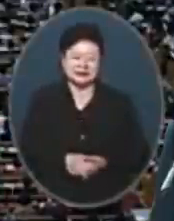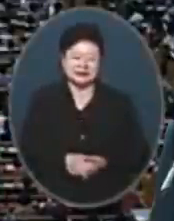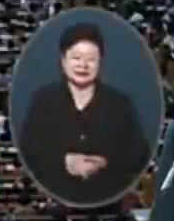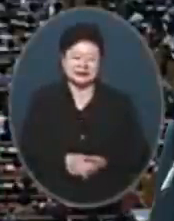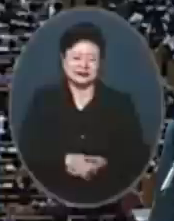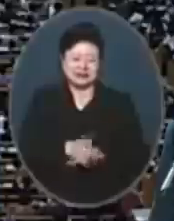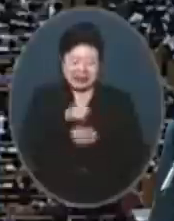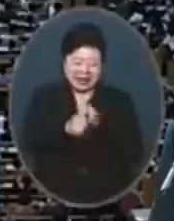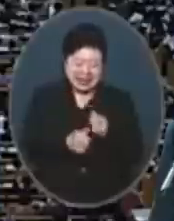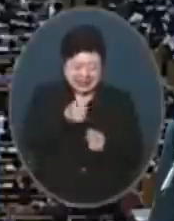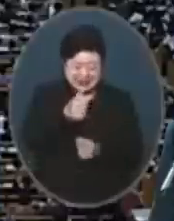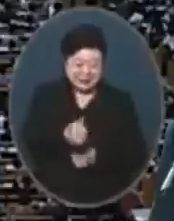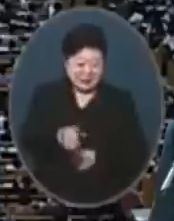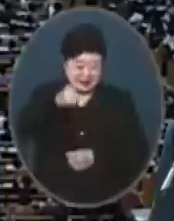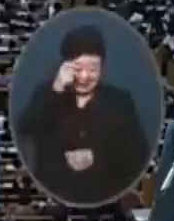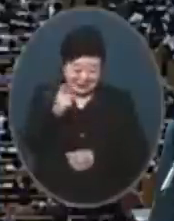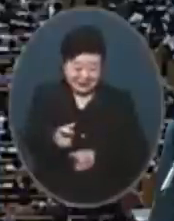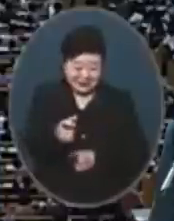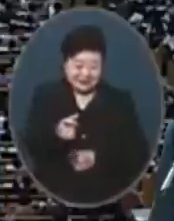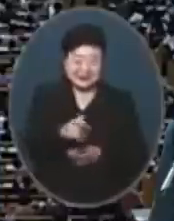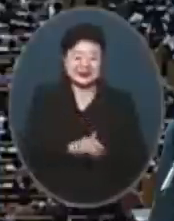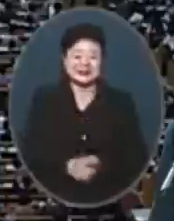그러나 하나님은